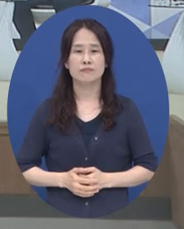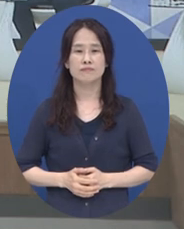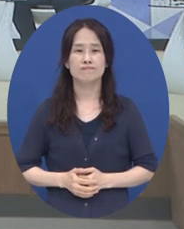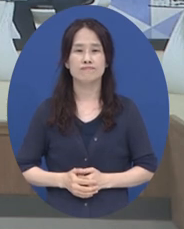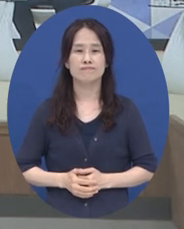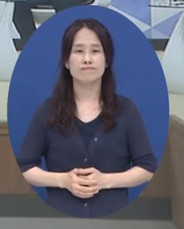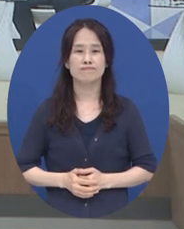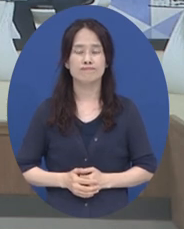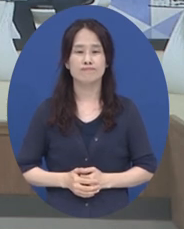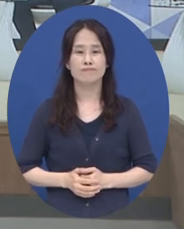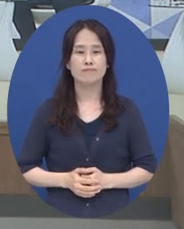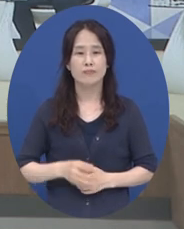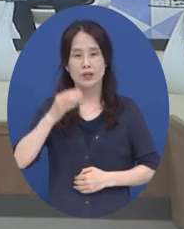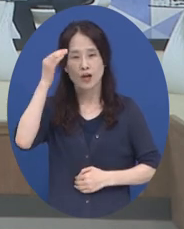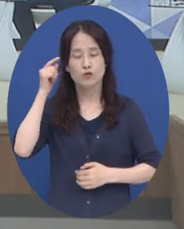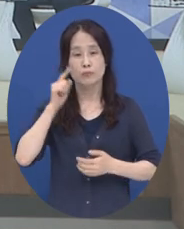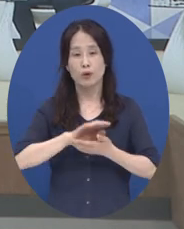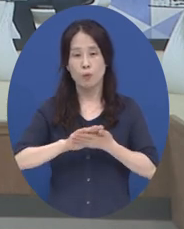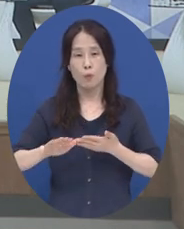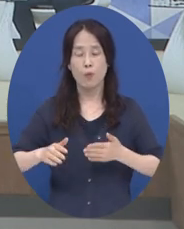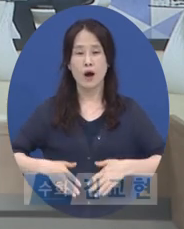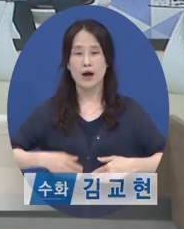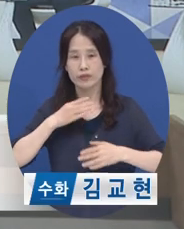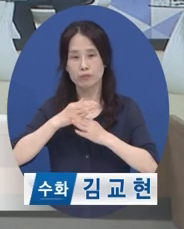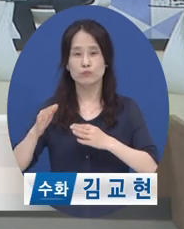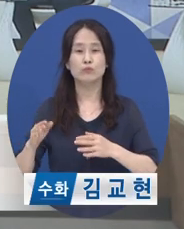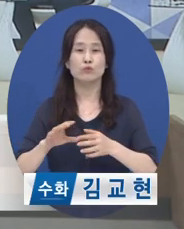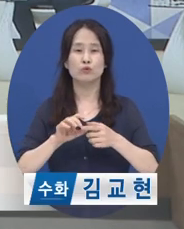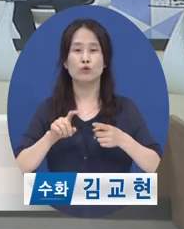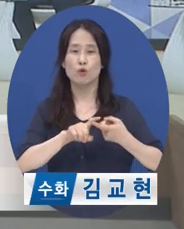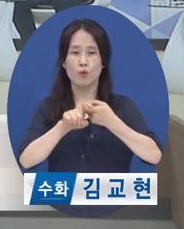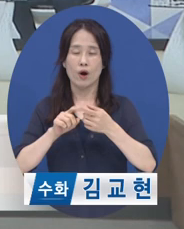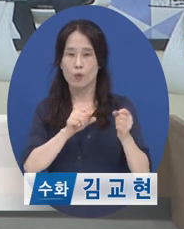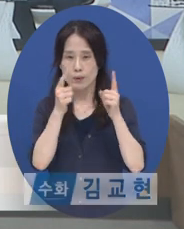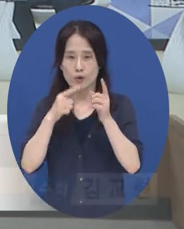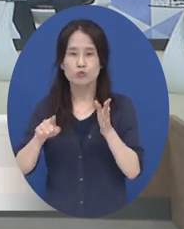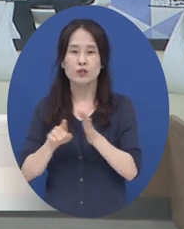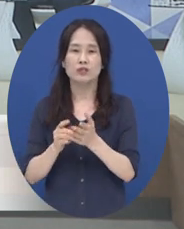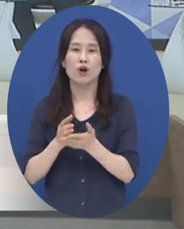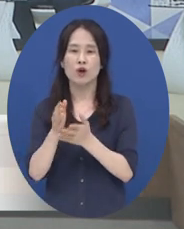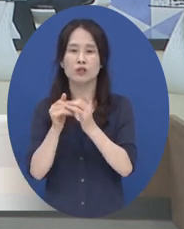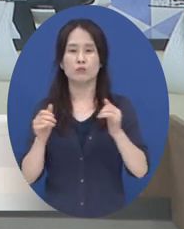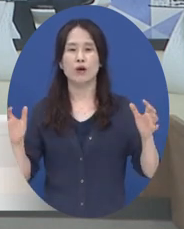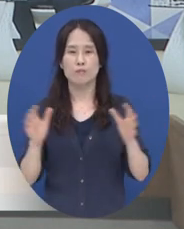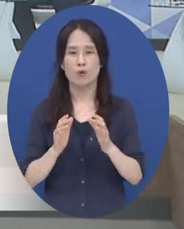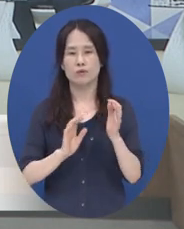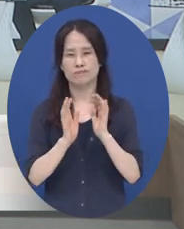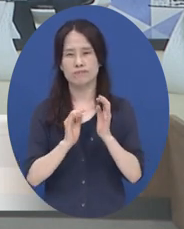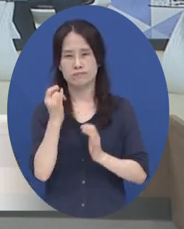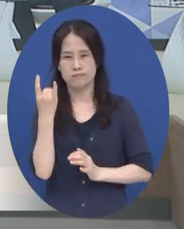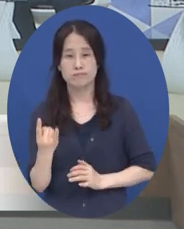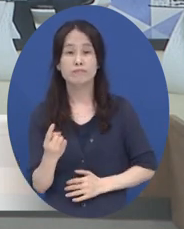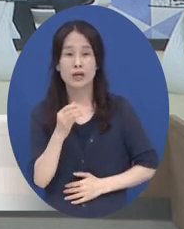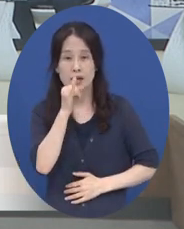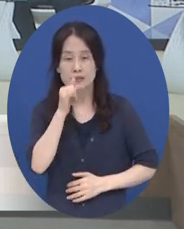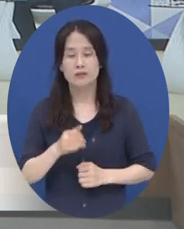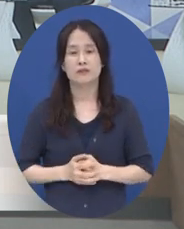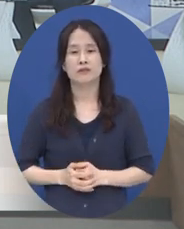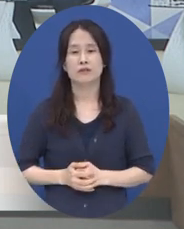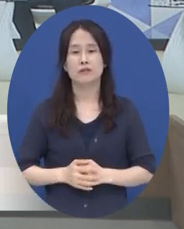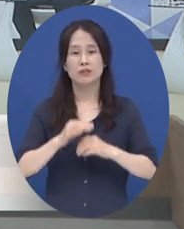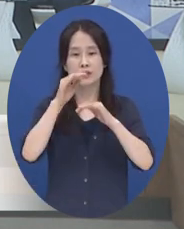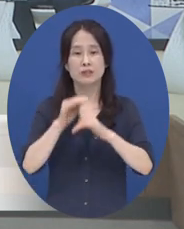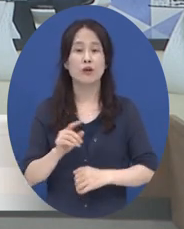경기도가 한반도 평화와 남북관계 회복을 위해 지혜를 모으는 전문과 자다 매 를 열었습니다 이번 좌담에서는